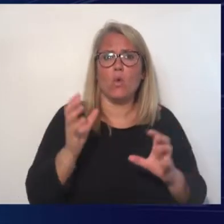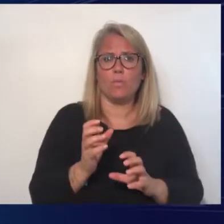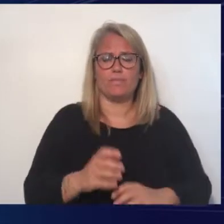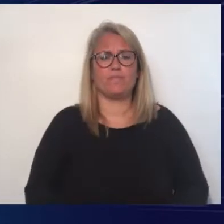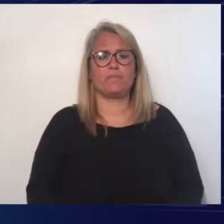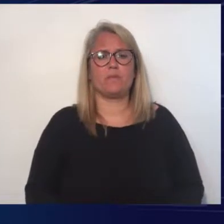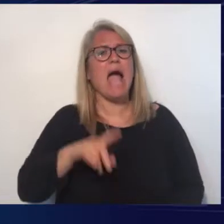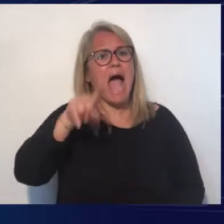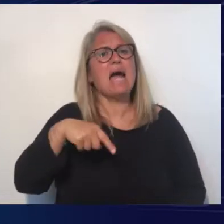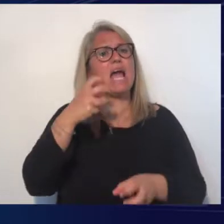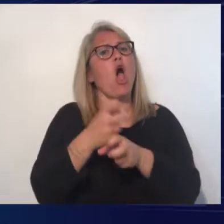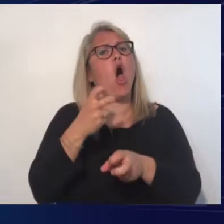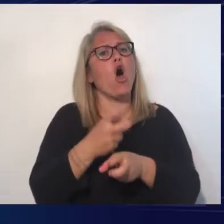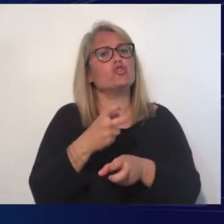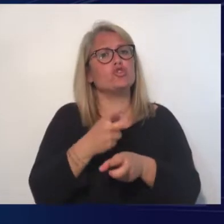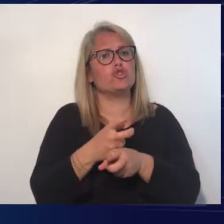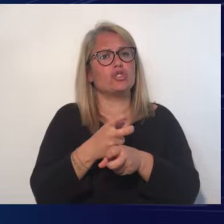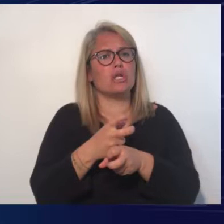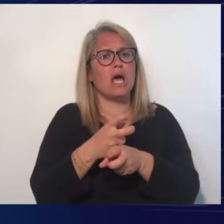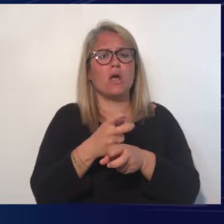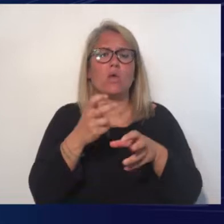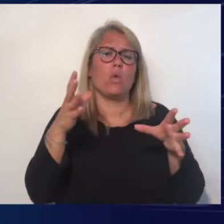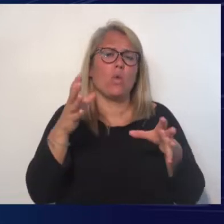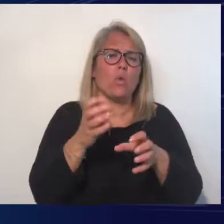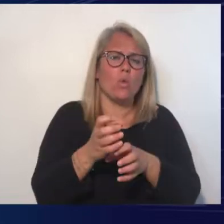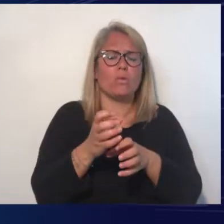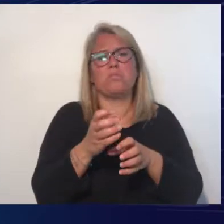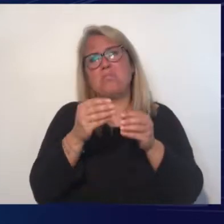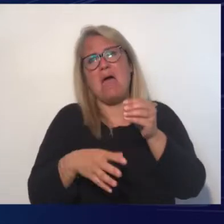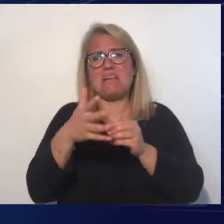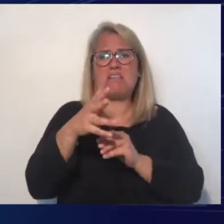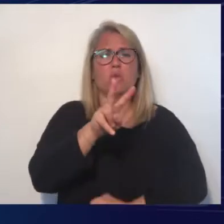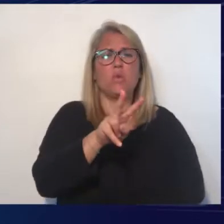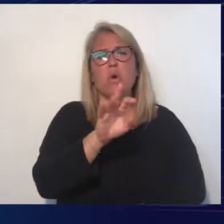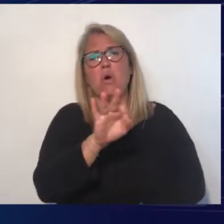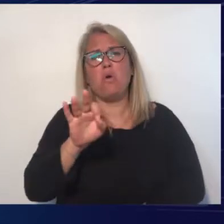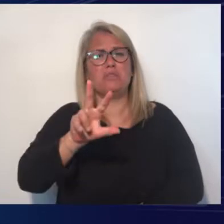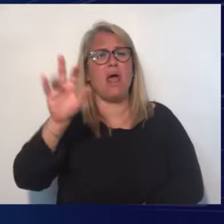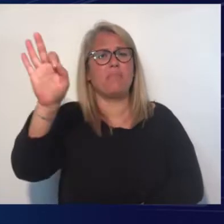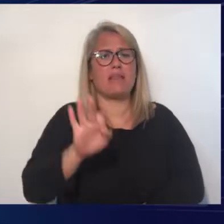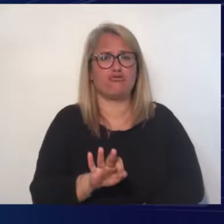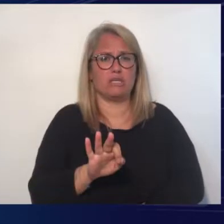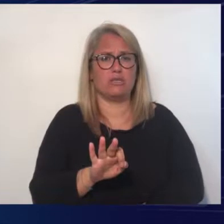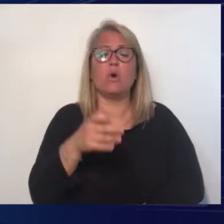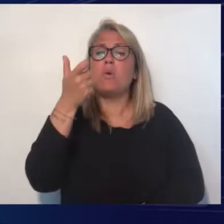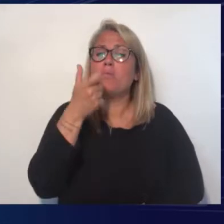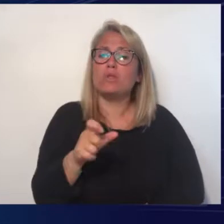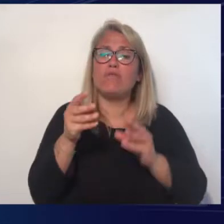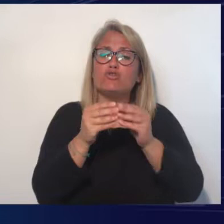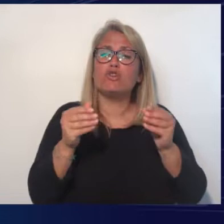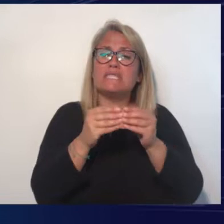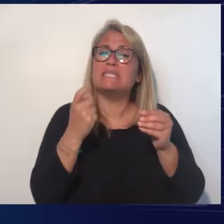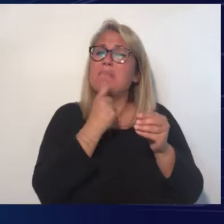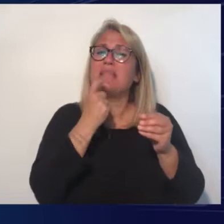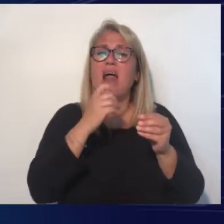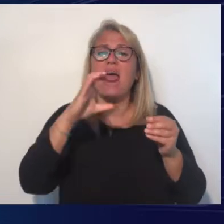E in più si perde anche massa ossea, 2-3%, grazie alla mancanza del potere del calcio,